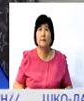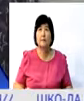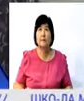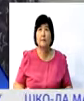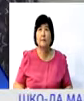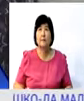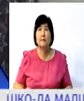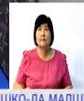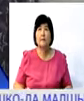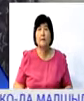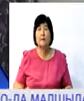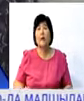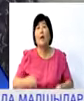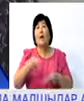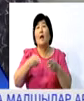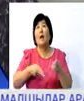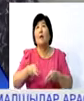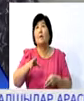Операция бір екі ай болады.